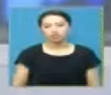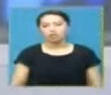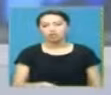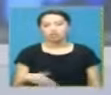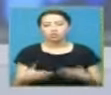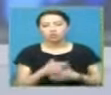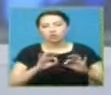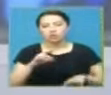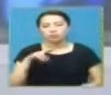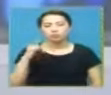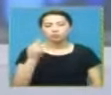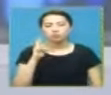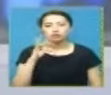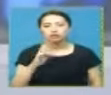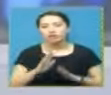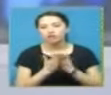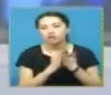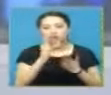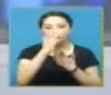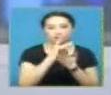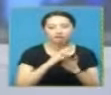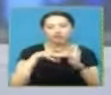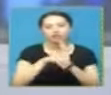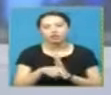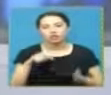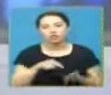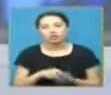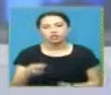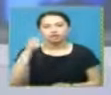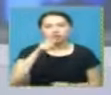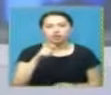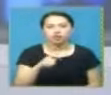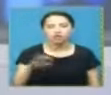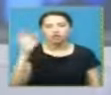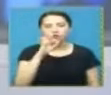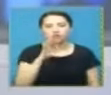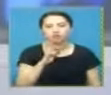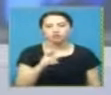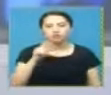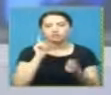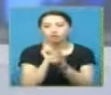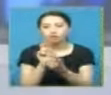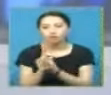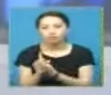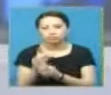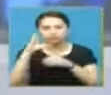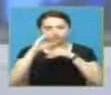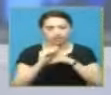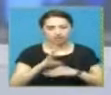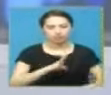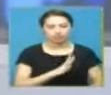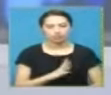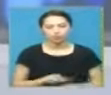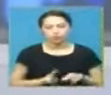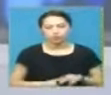облыстық Пушкин атындағы әмебап ғылыми кітапханада жан жарасын айналған Ауғанстан атты ауған соғысының ардагерлерімен кездесу кеш өтті.